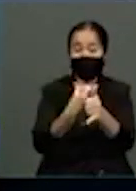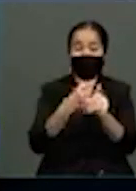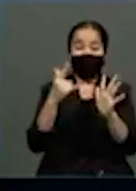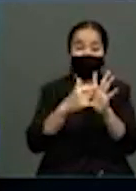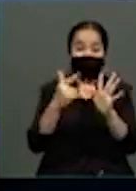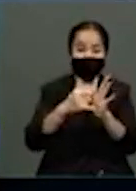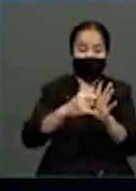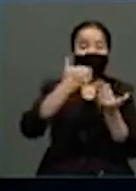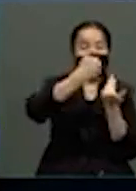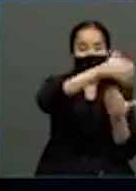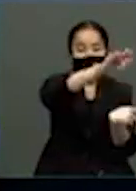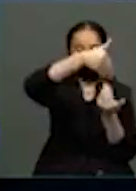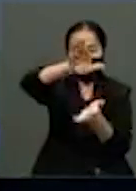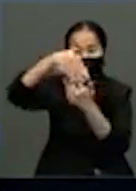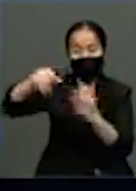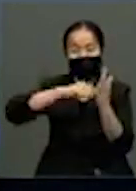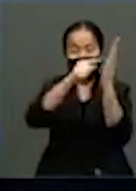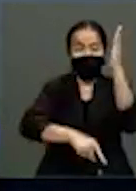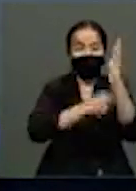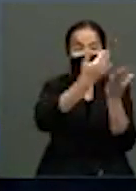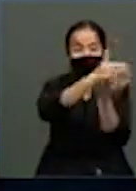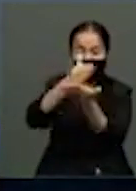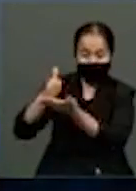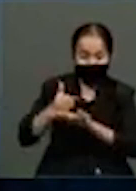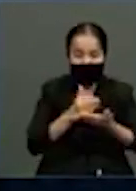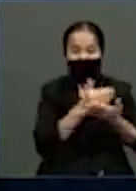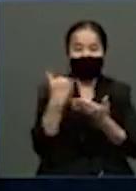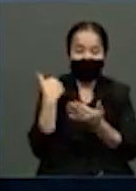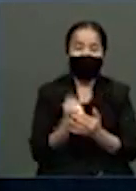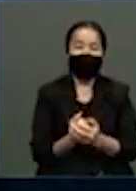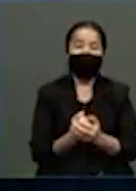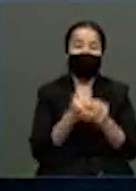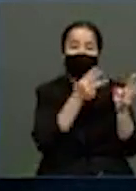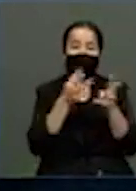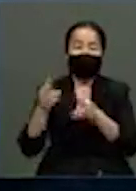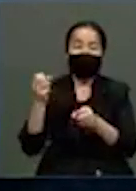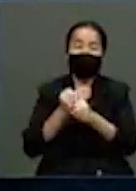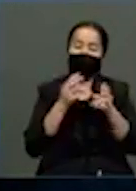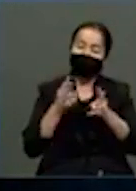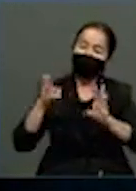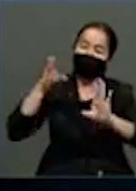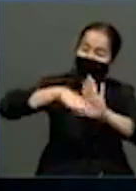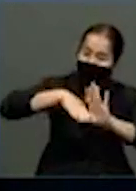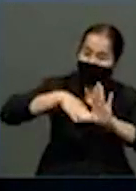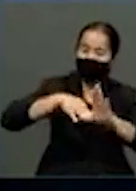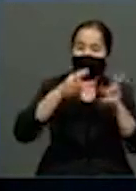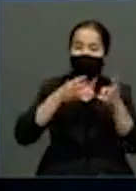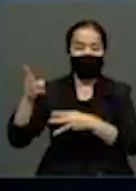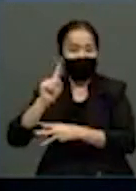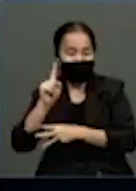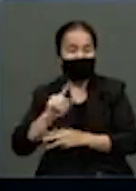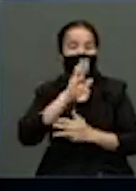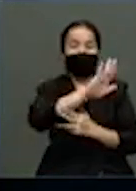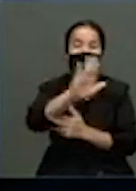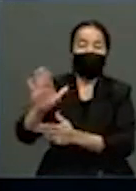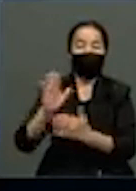ยังแต่ละจังหวัดนะครับกระบวนการจะเป็นอย่างไรการใช้ระบบของการลงทะเบียนซึ่งเดิมที่มีหมอพร้